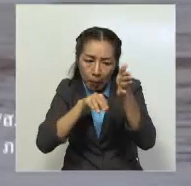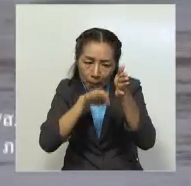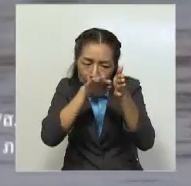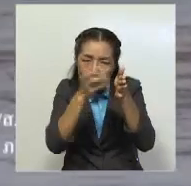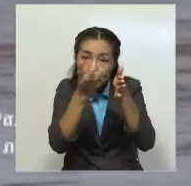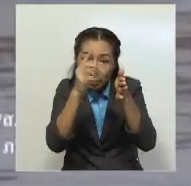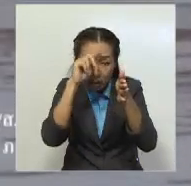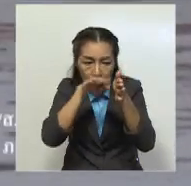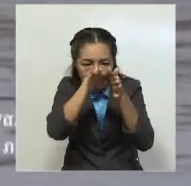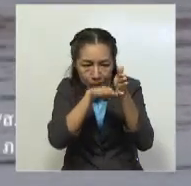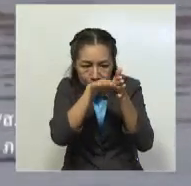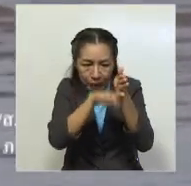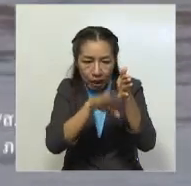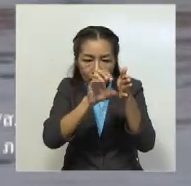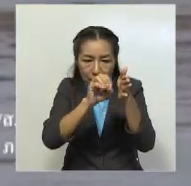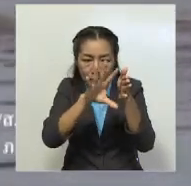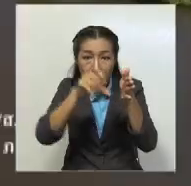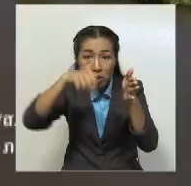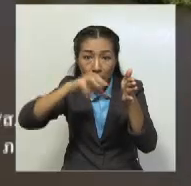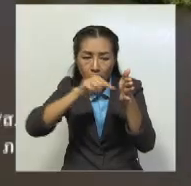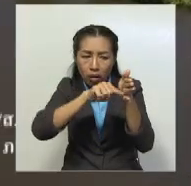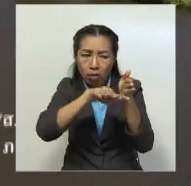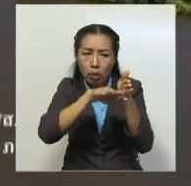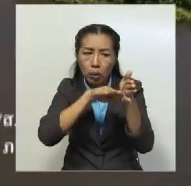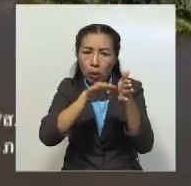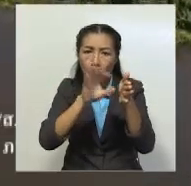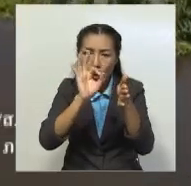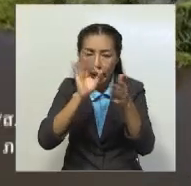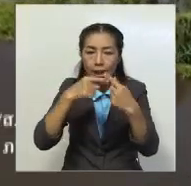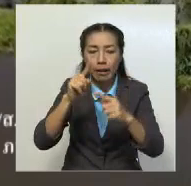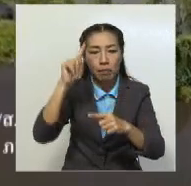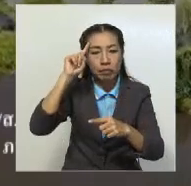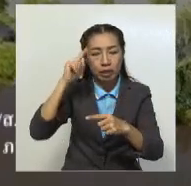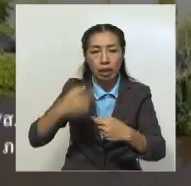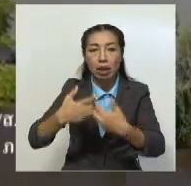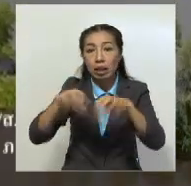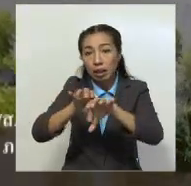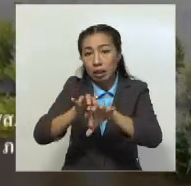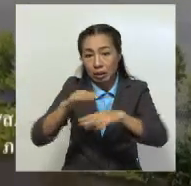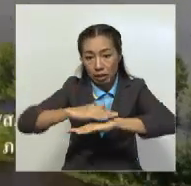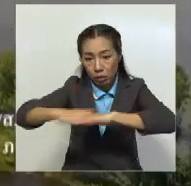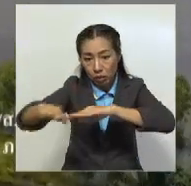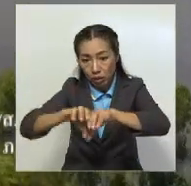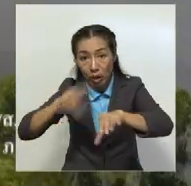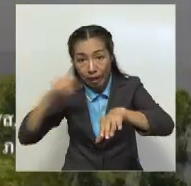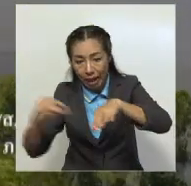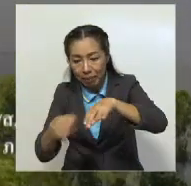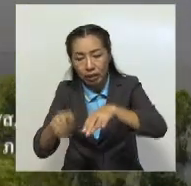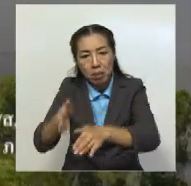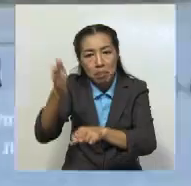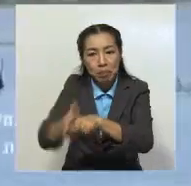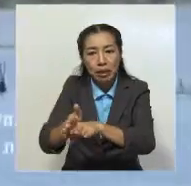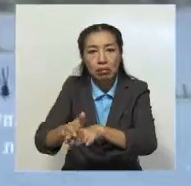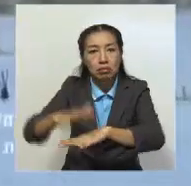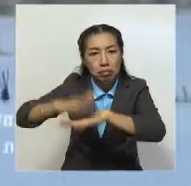ครึ่งเมตรหรือว่า55เซนติเมตรเนี่ยก็เลยทำให้ทางเทศบาลเมืองยังต้องปิดปากท่อระบายน้ำแล้วก็เร่งพร่องน้ำออกจากตัว